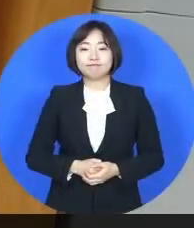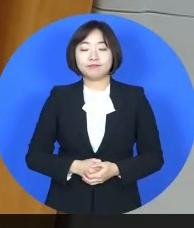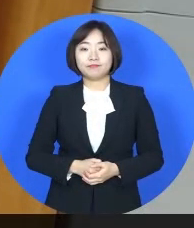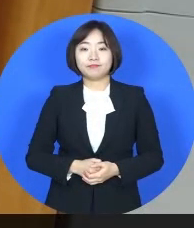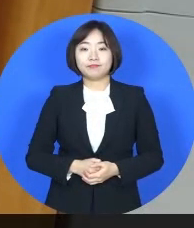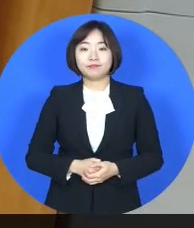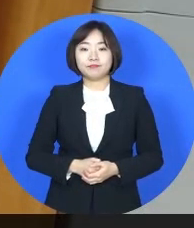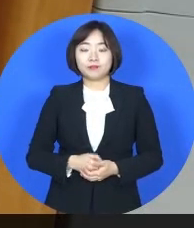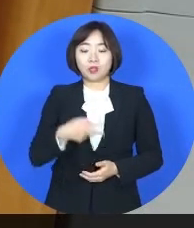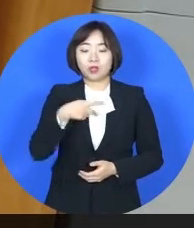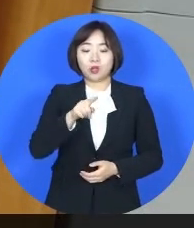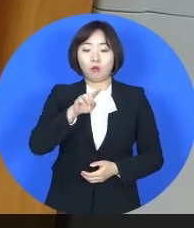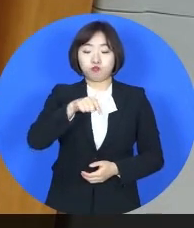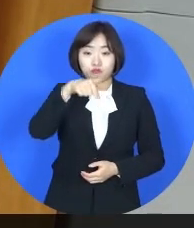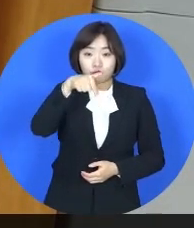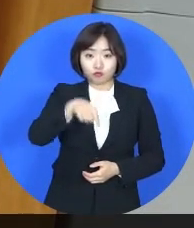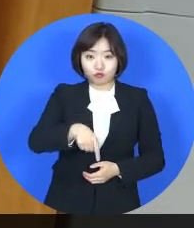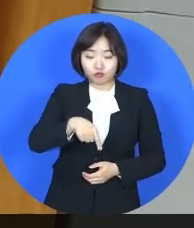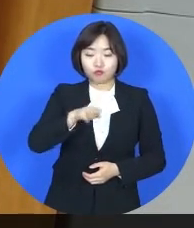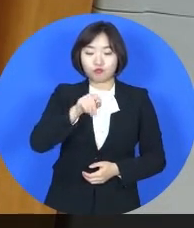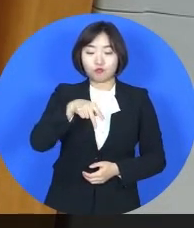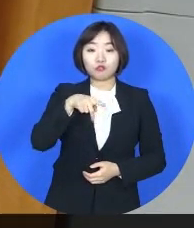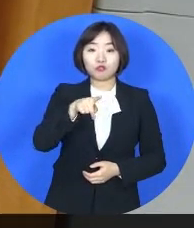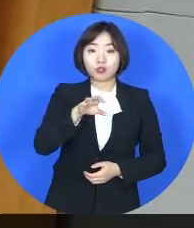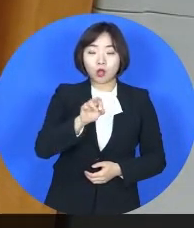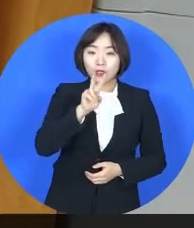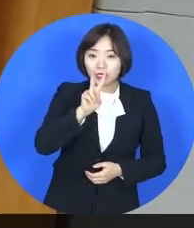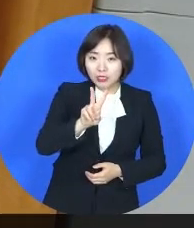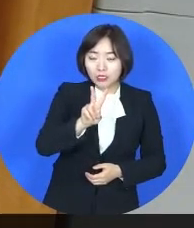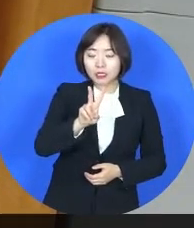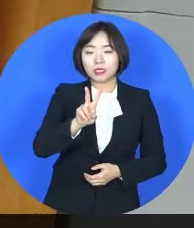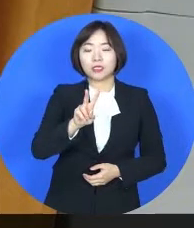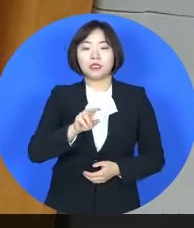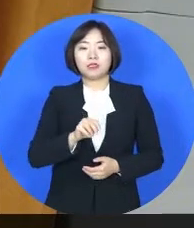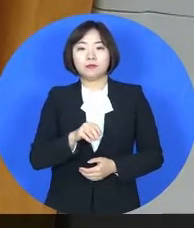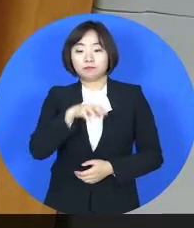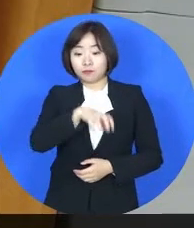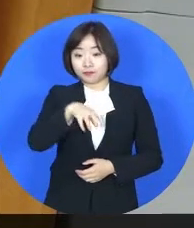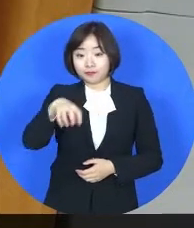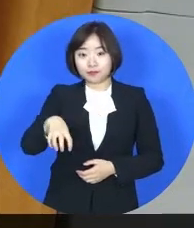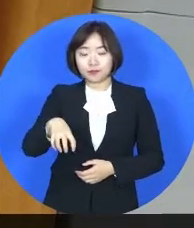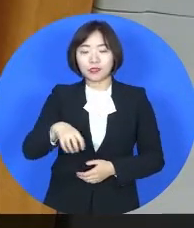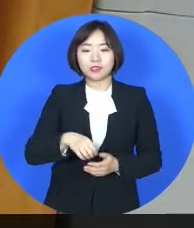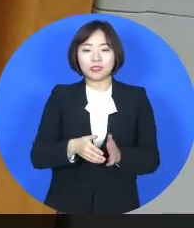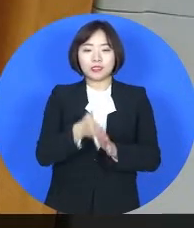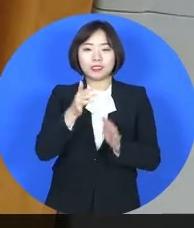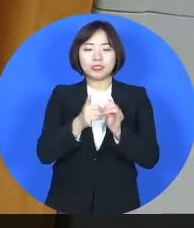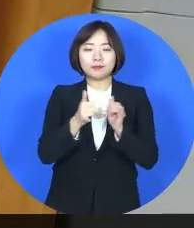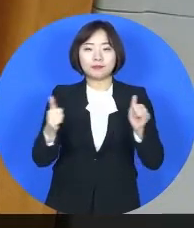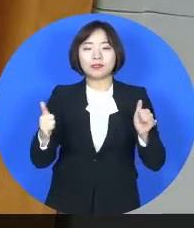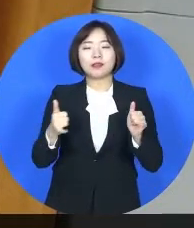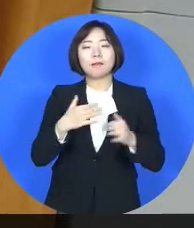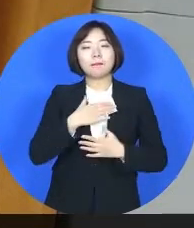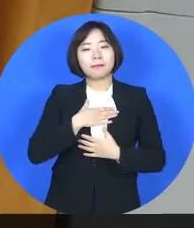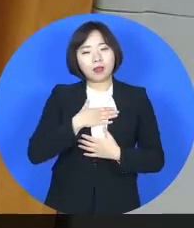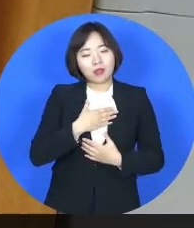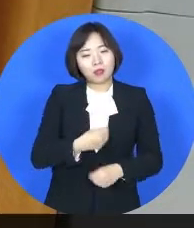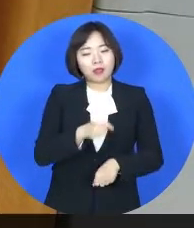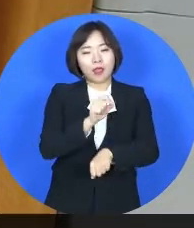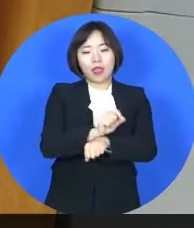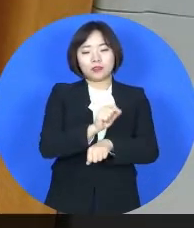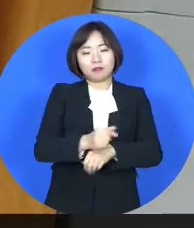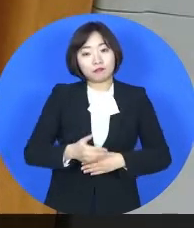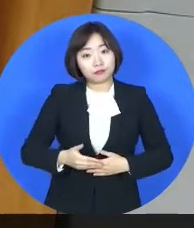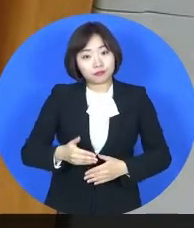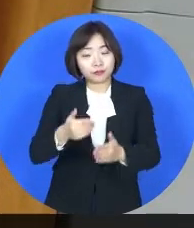천안시 서북구의 부성이동과 성정이동 행정복지센터 내에 시민들의 민원 편의와 효율적인 행정 업무